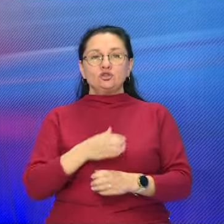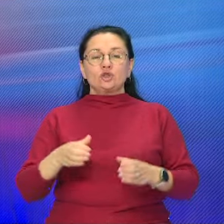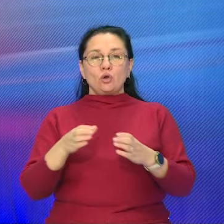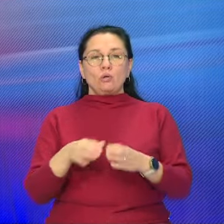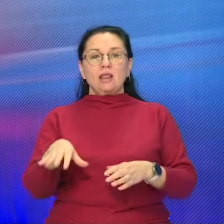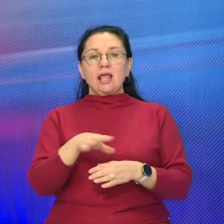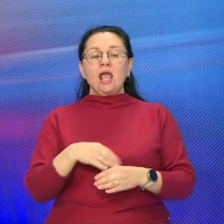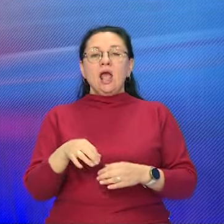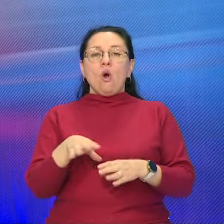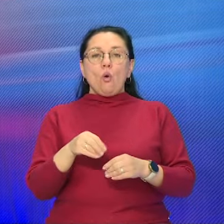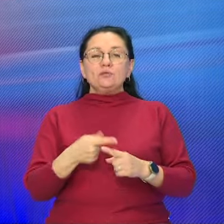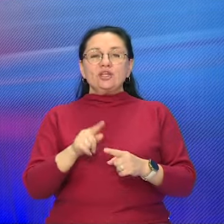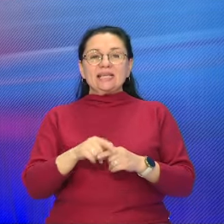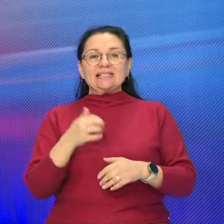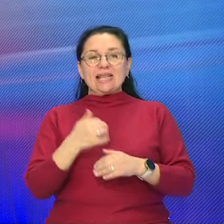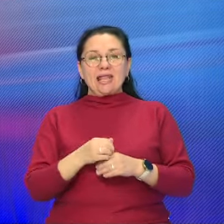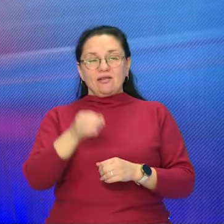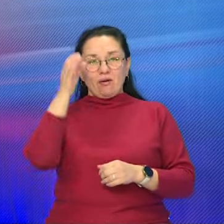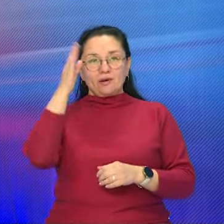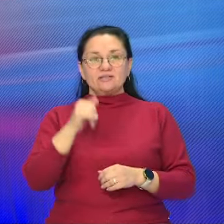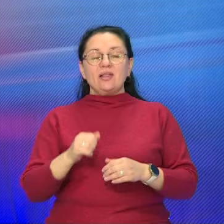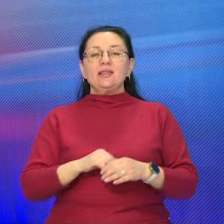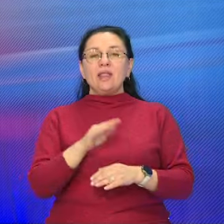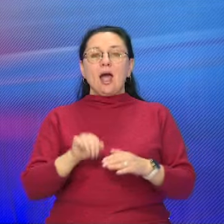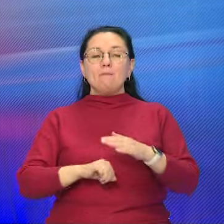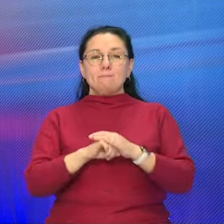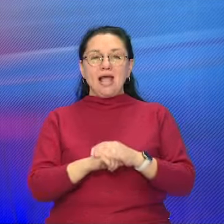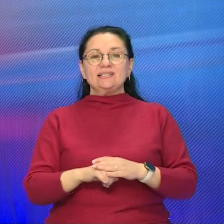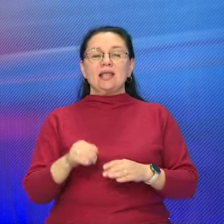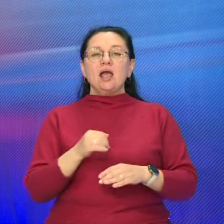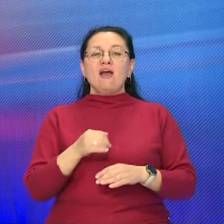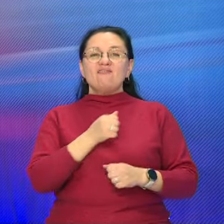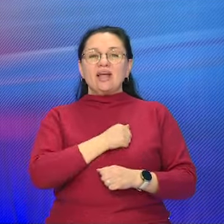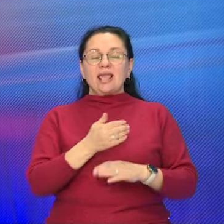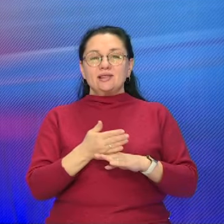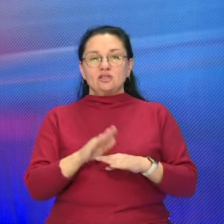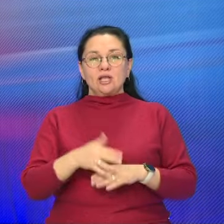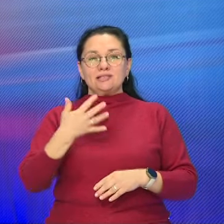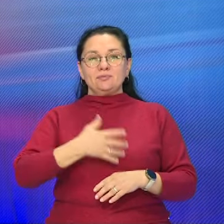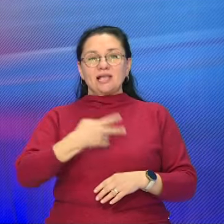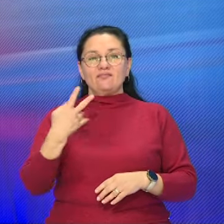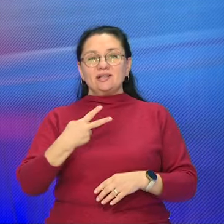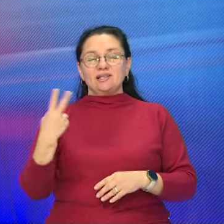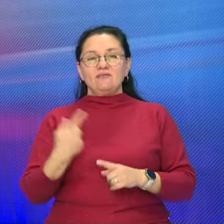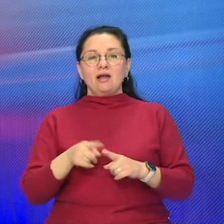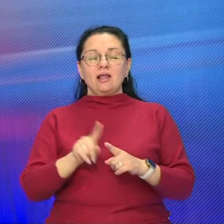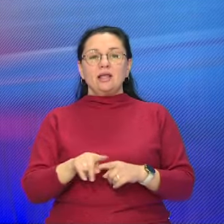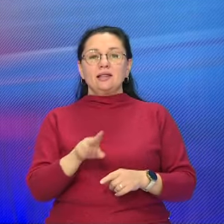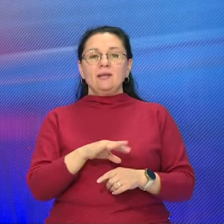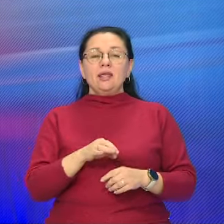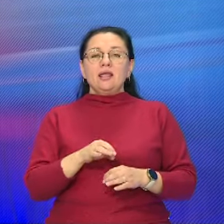агульной середней адукации Гродно проходят на базе войсковой части 5522 внутренних войск МУС